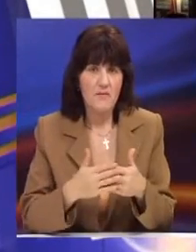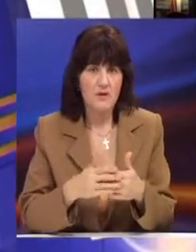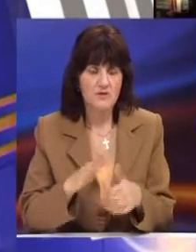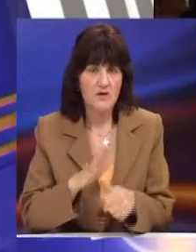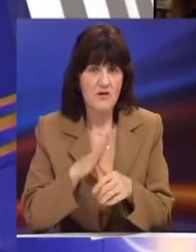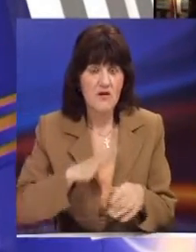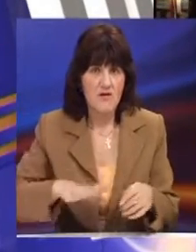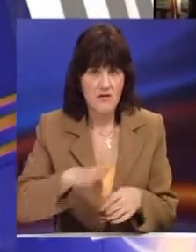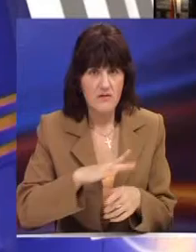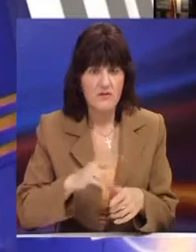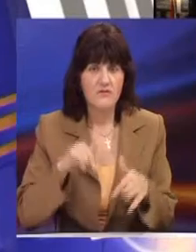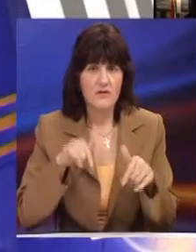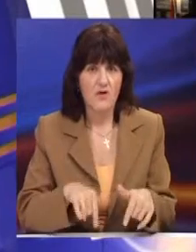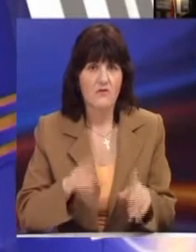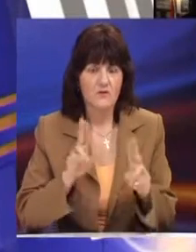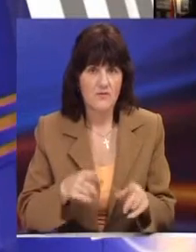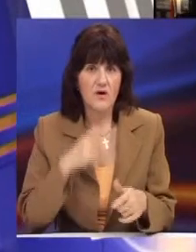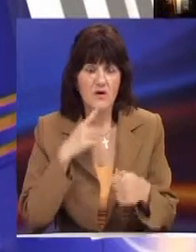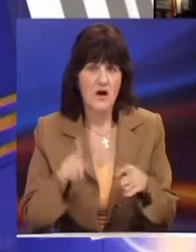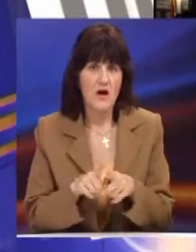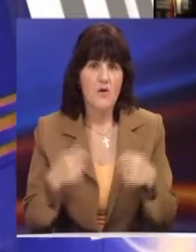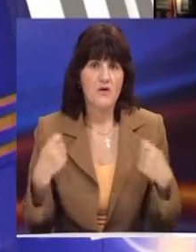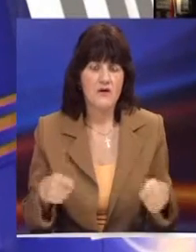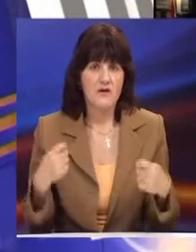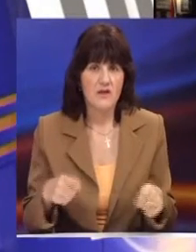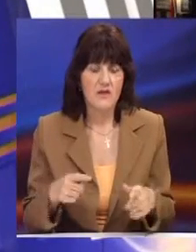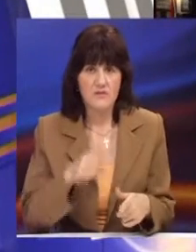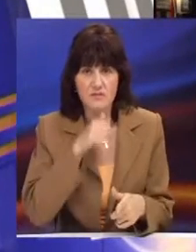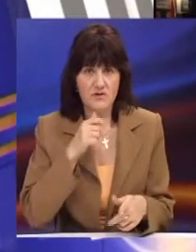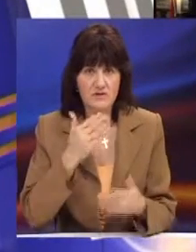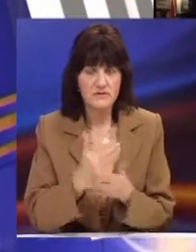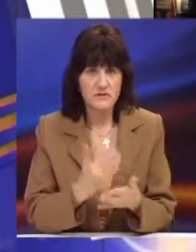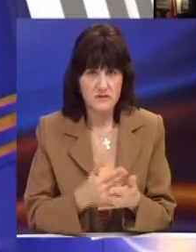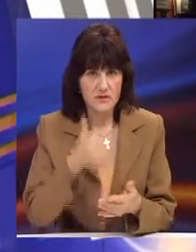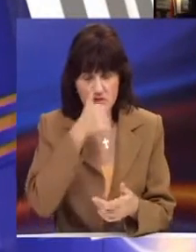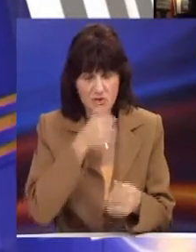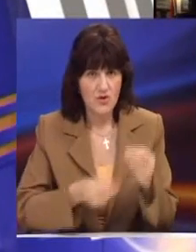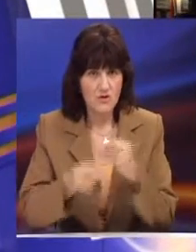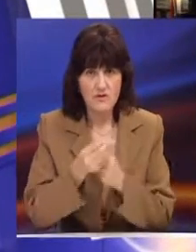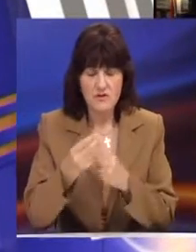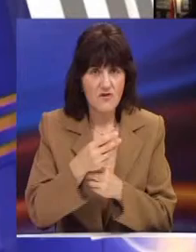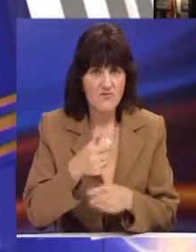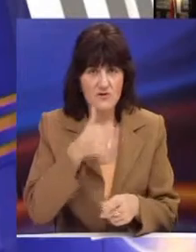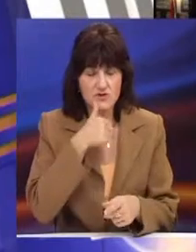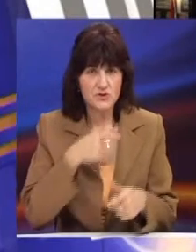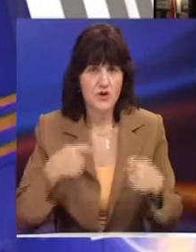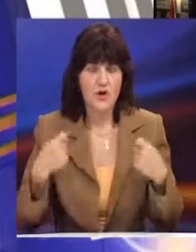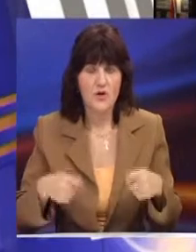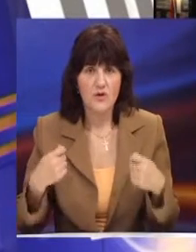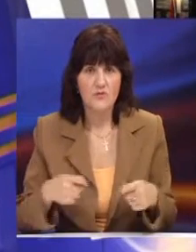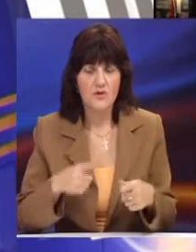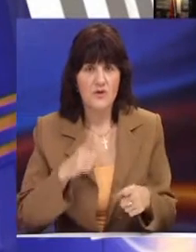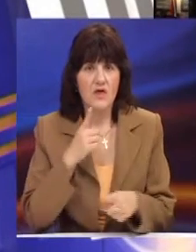a legfelmottevőbb, és hát alapvetően ugye a demokrácia játékszabálya, ami a többség akarata és